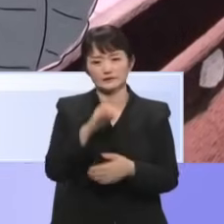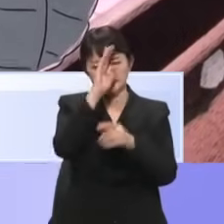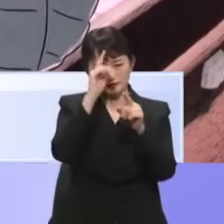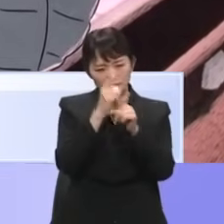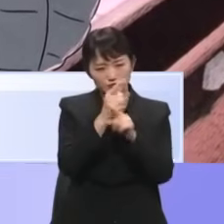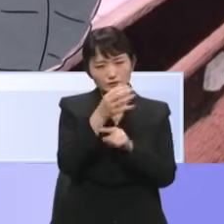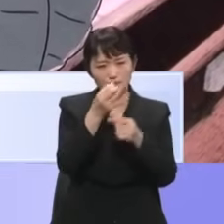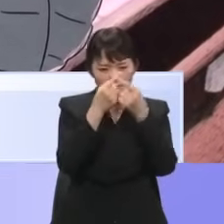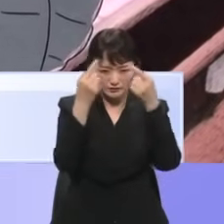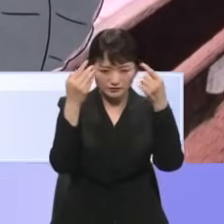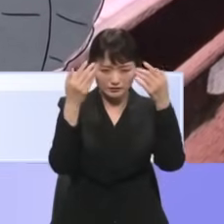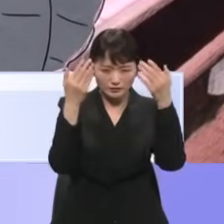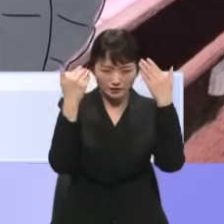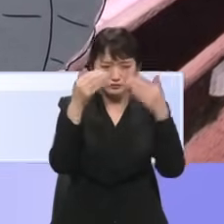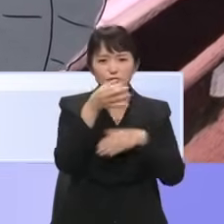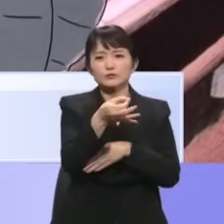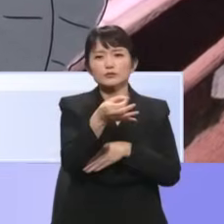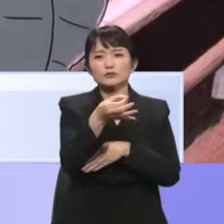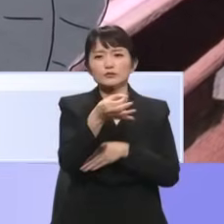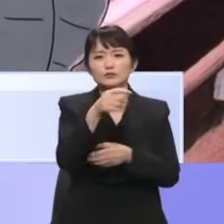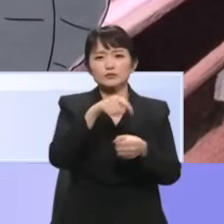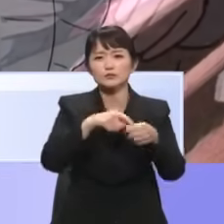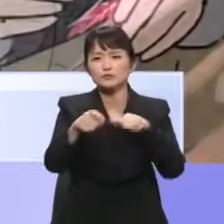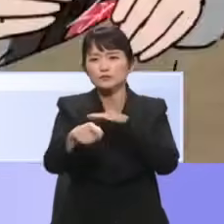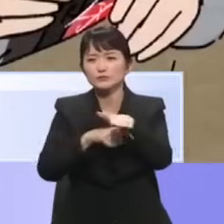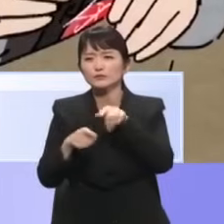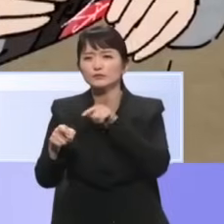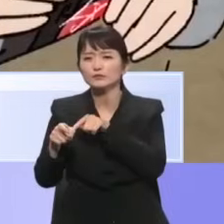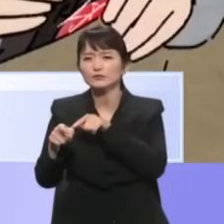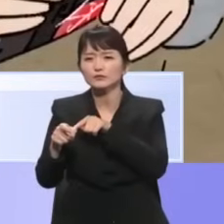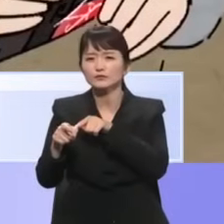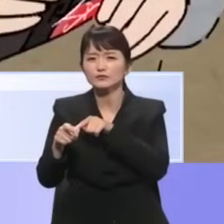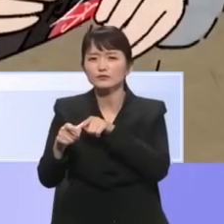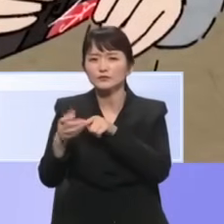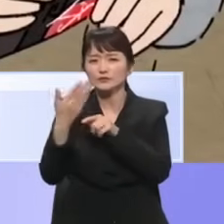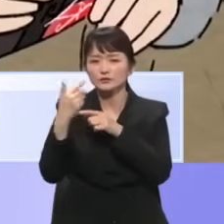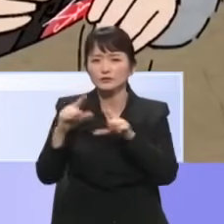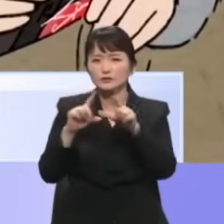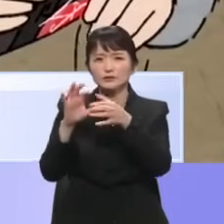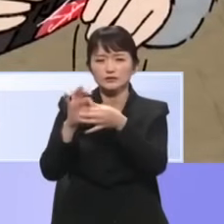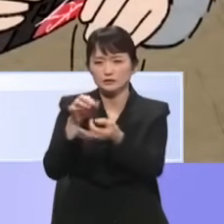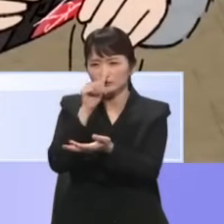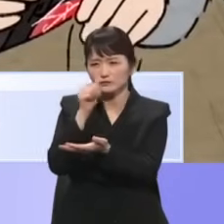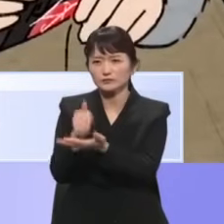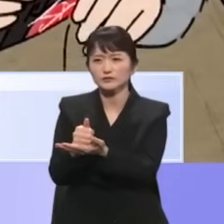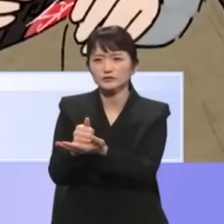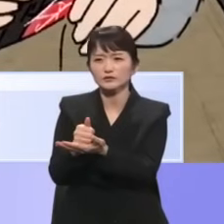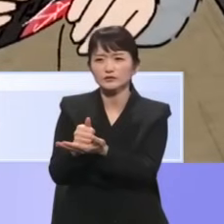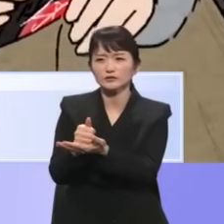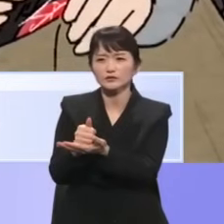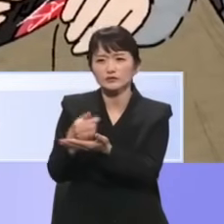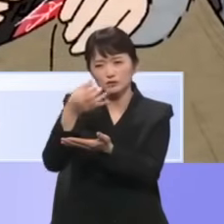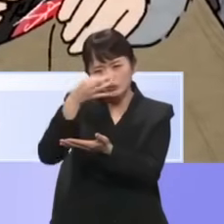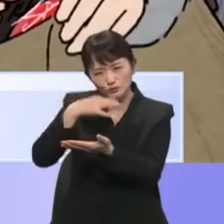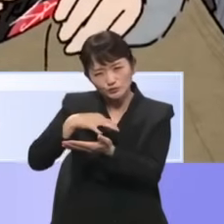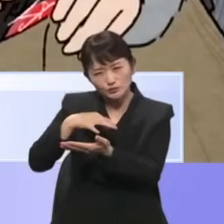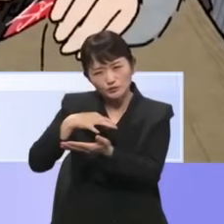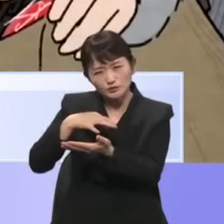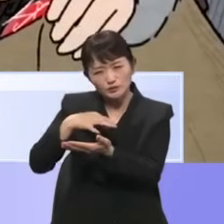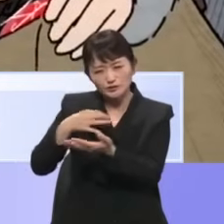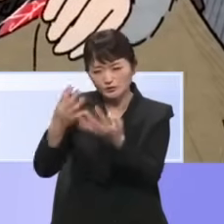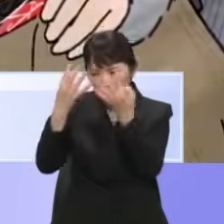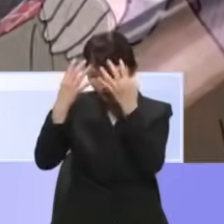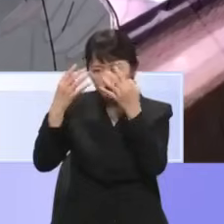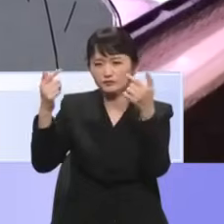학비를 마련하기 위해서 범행을 저질렀을 때 그때 생계형 범죄로 보고 조금 더 유리한 사정으로 감경을 하기 하고